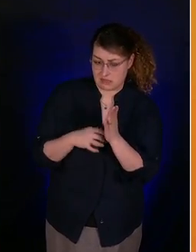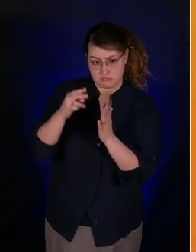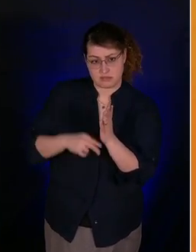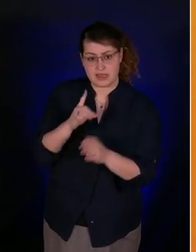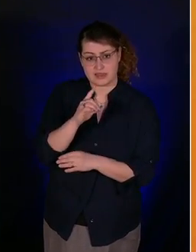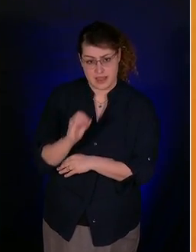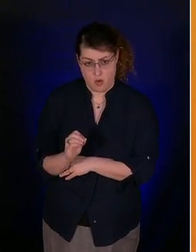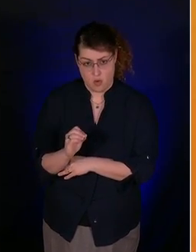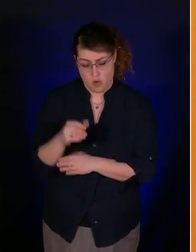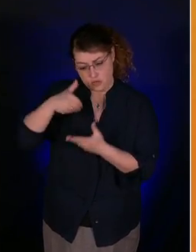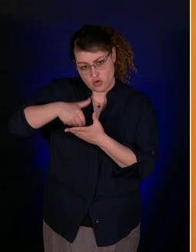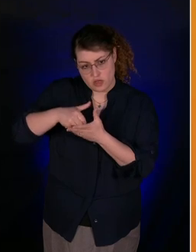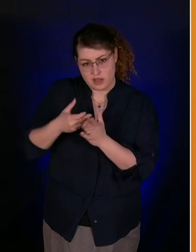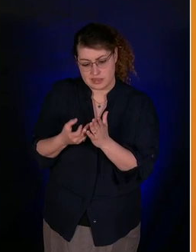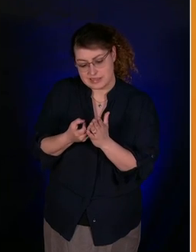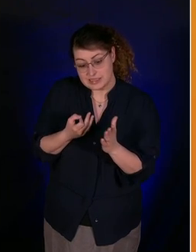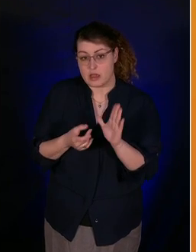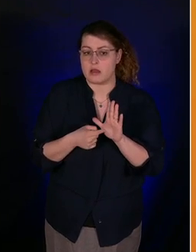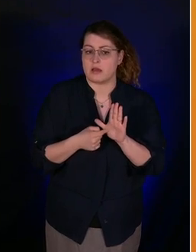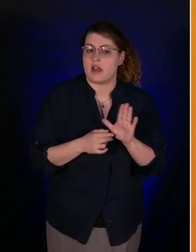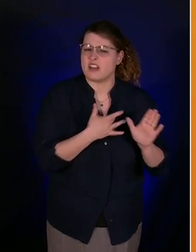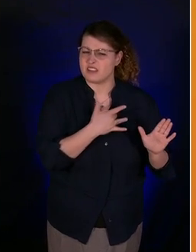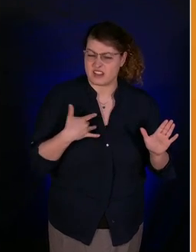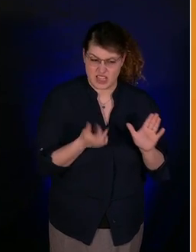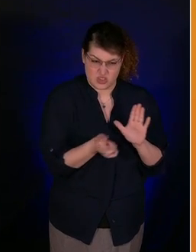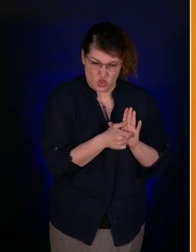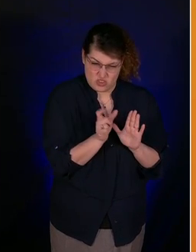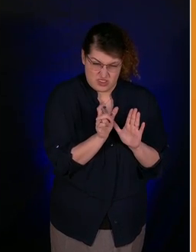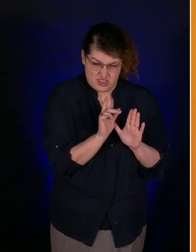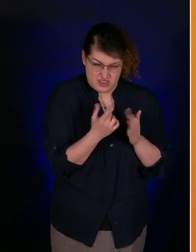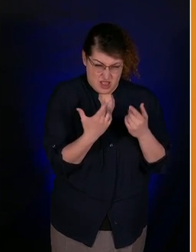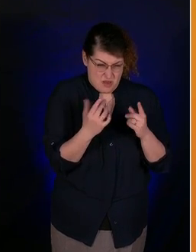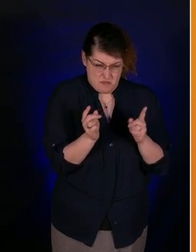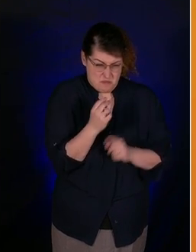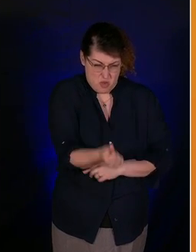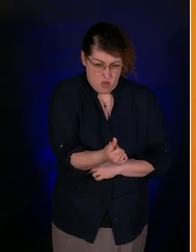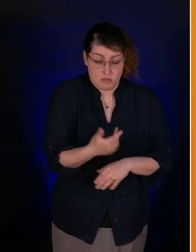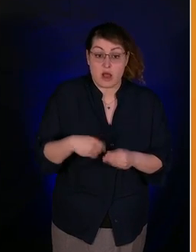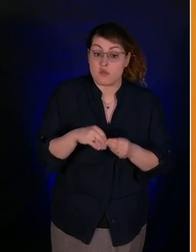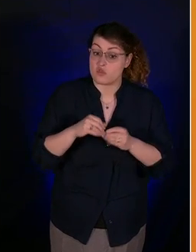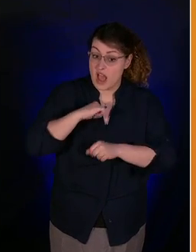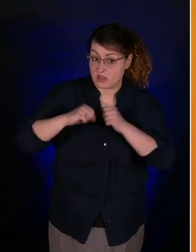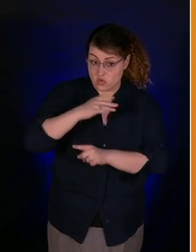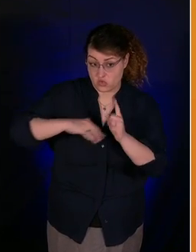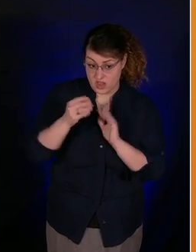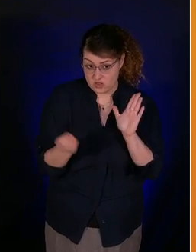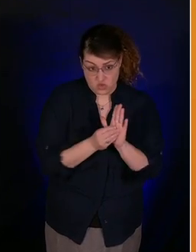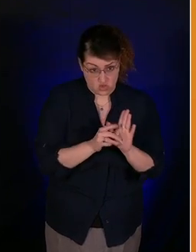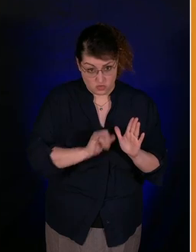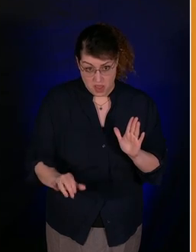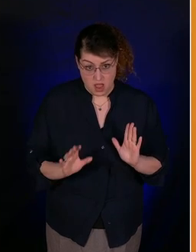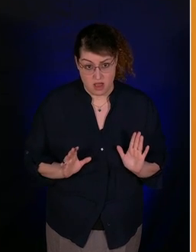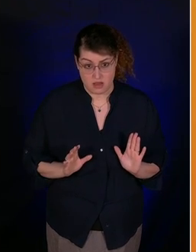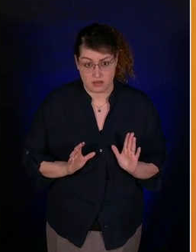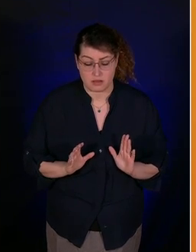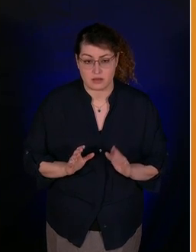d'orientation dans lequel le mot santé apparaît tout juste et je ne vous parle pas de celui de l'action sociale puisqu'il n'existe pas. Il